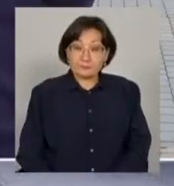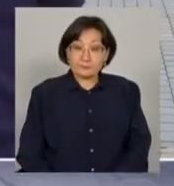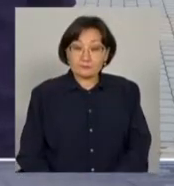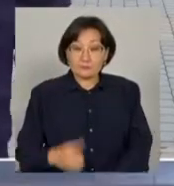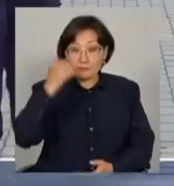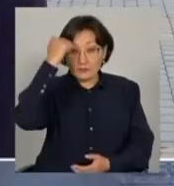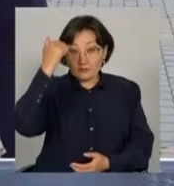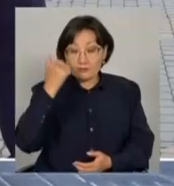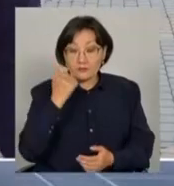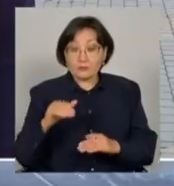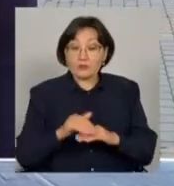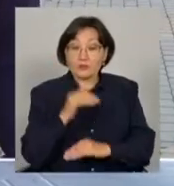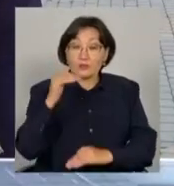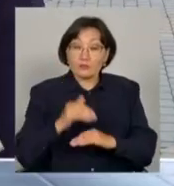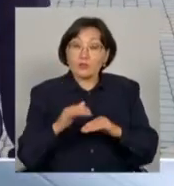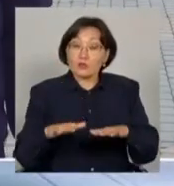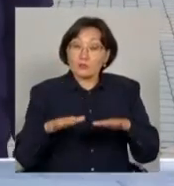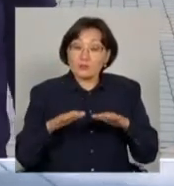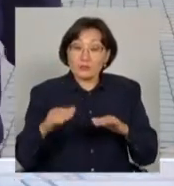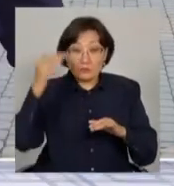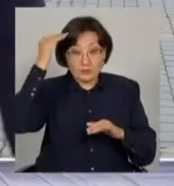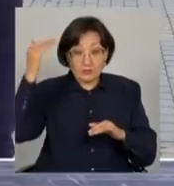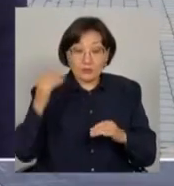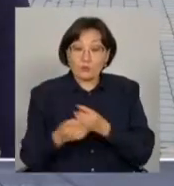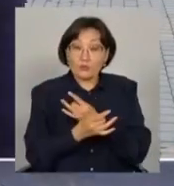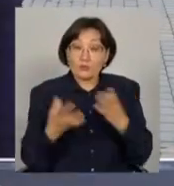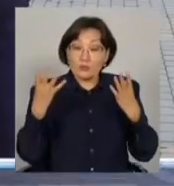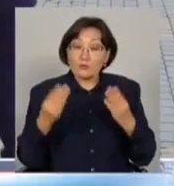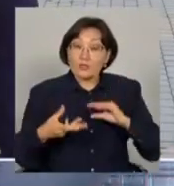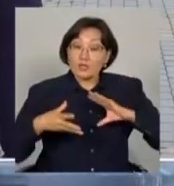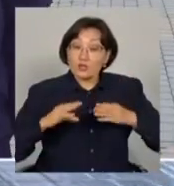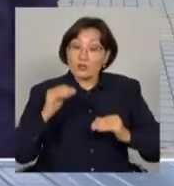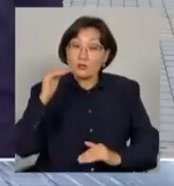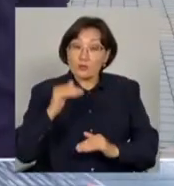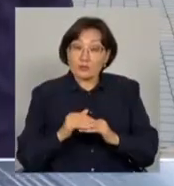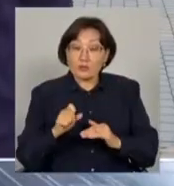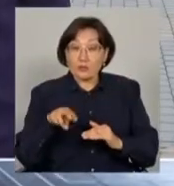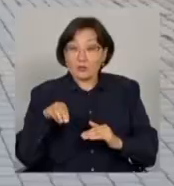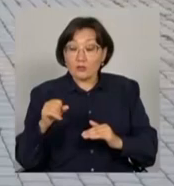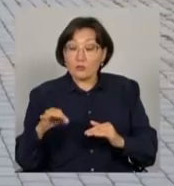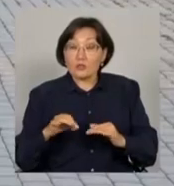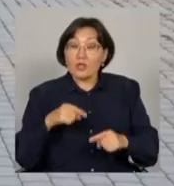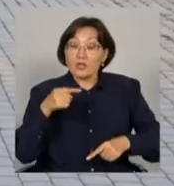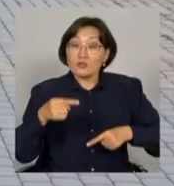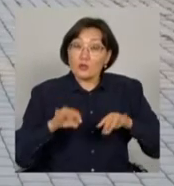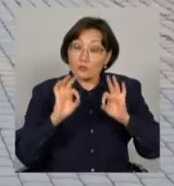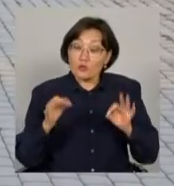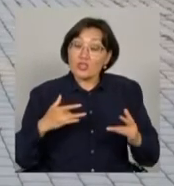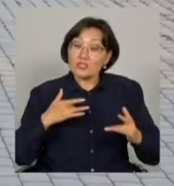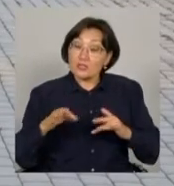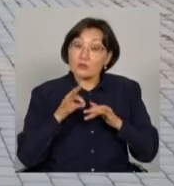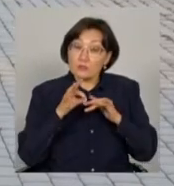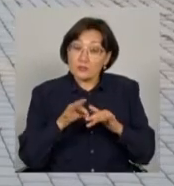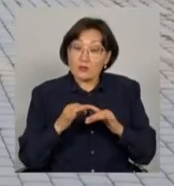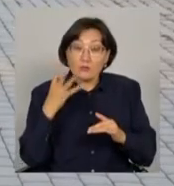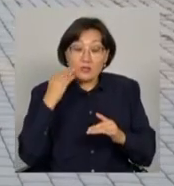Рахмет, әріптестер. Қайырлы кеш, құрметті көрермен. Тәжікстанның мәдени күндерін қорытындылау кеші Алатау дәстүрлі өнер театрында өткізіліп жатыр.